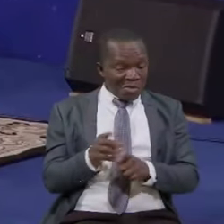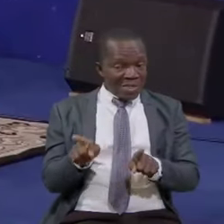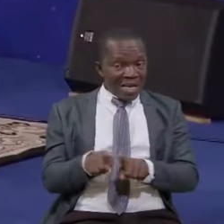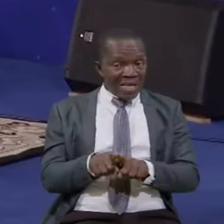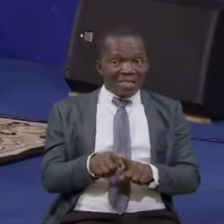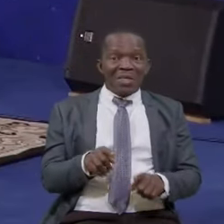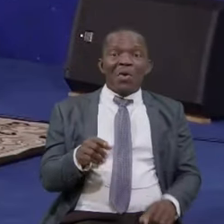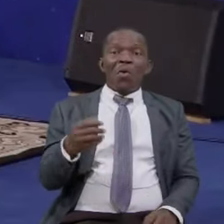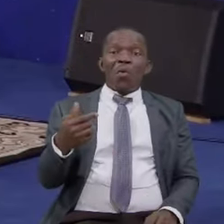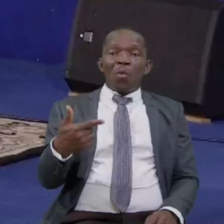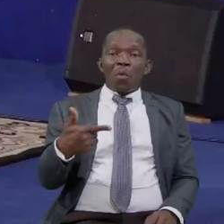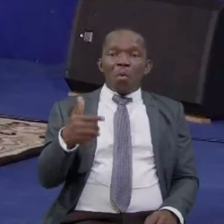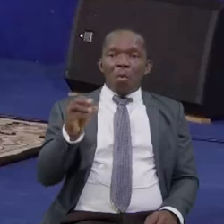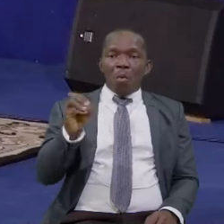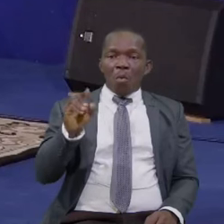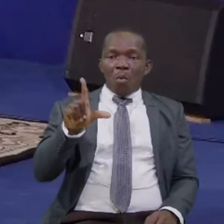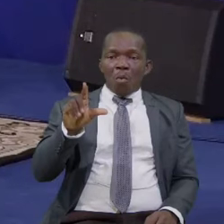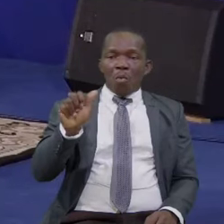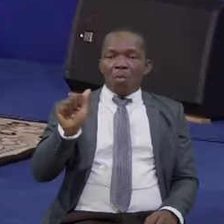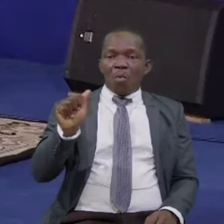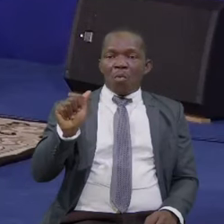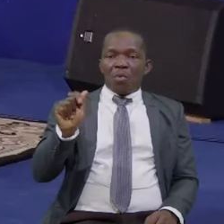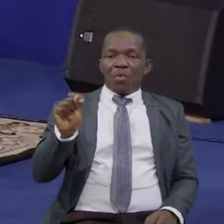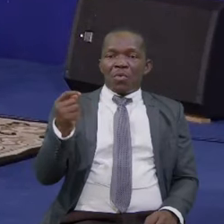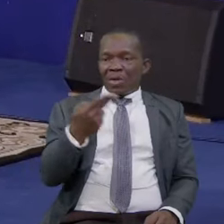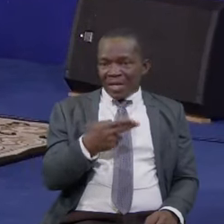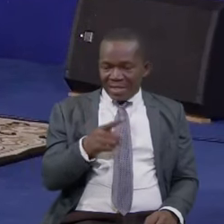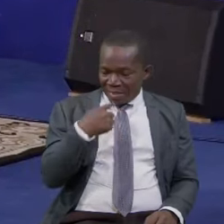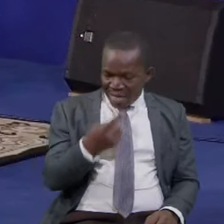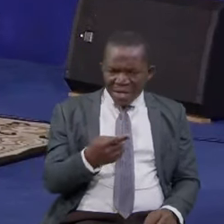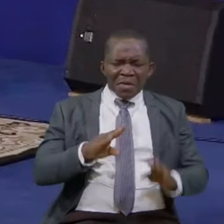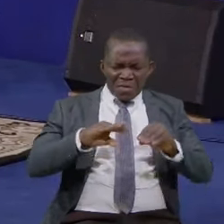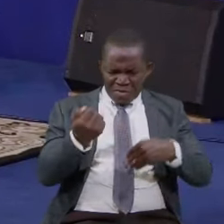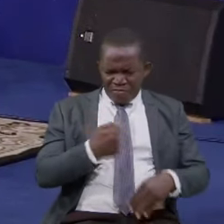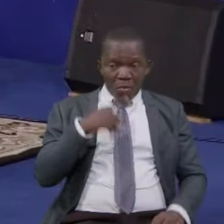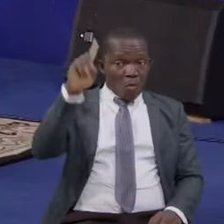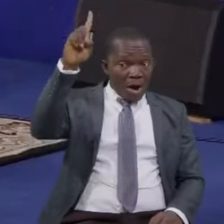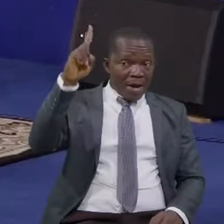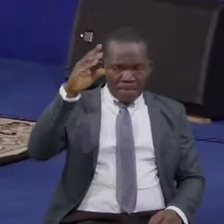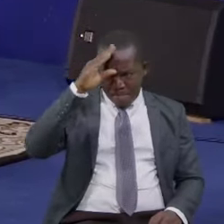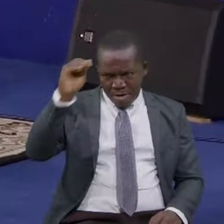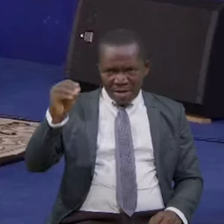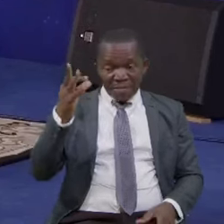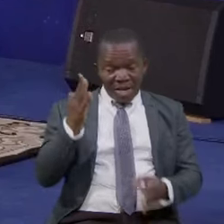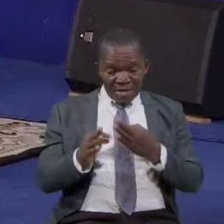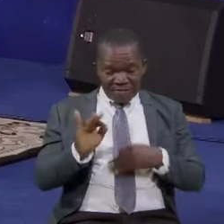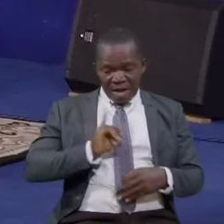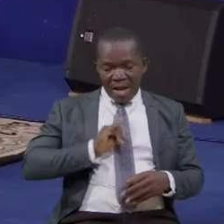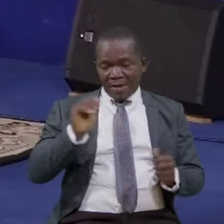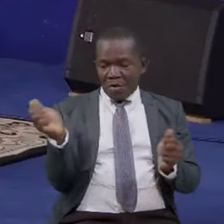vaincre alors vous allez nous vaincre nous serons vos serviteurs mais si j'arrive à le